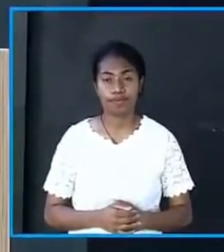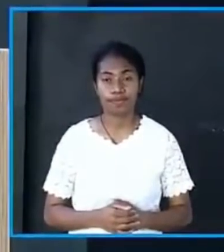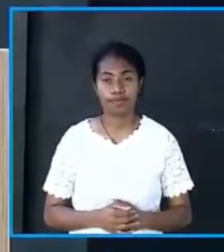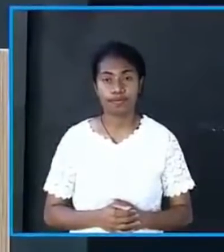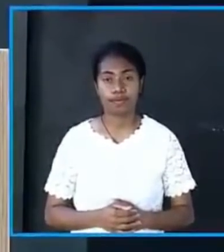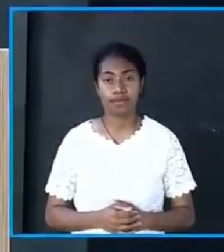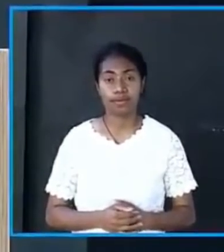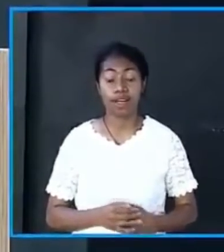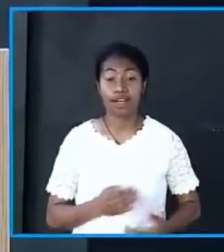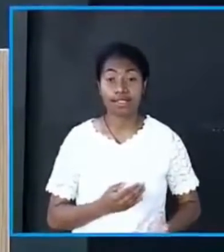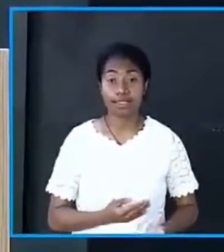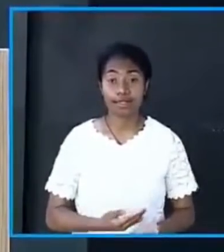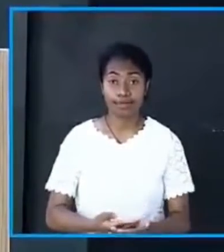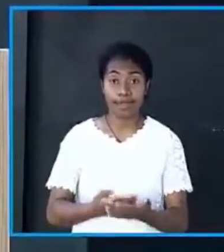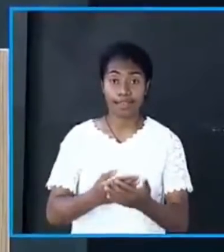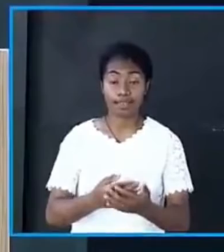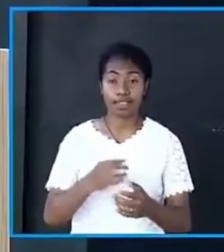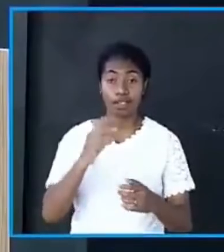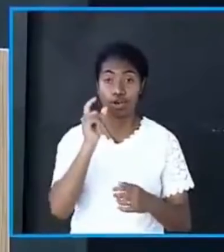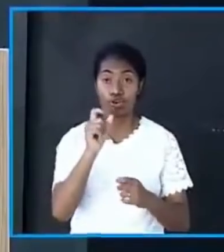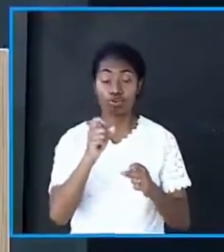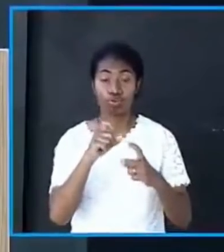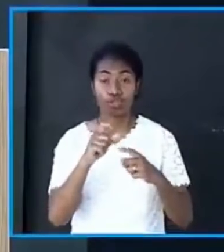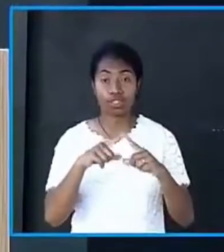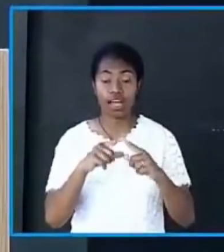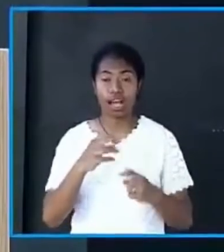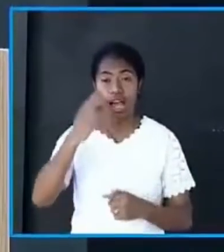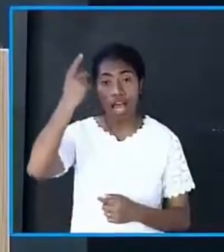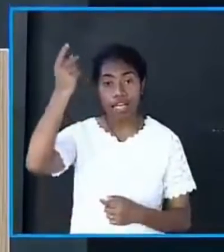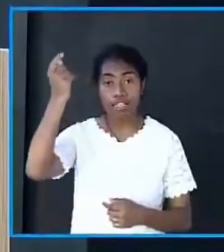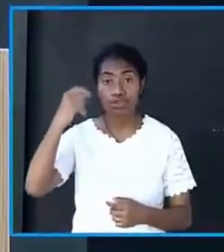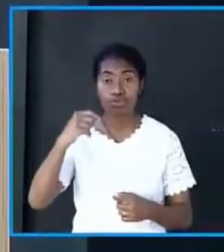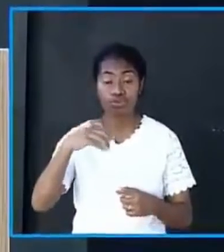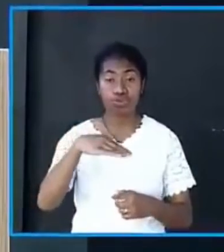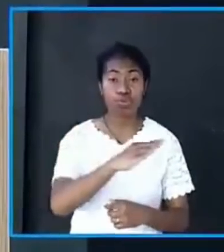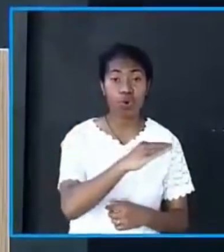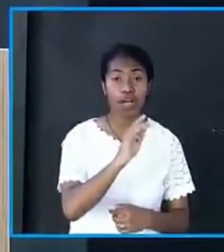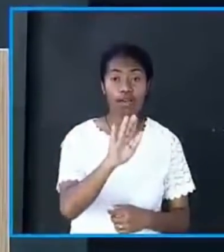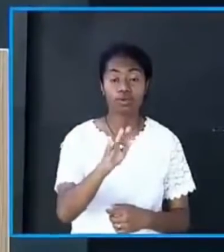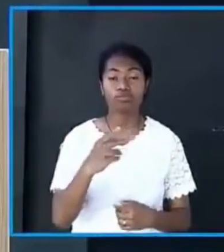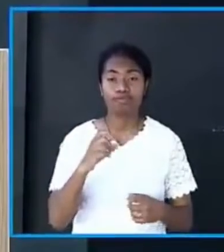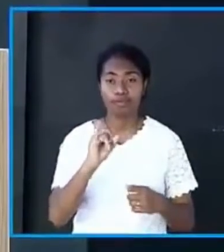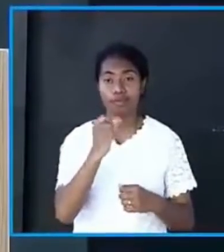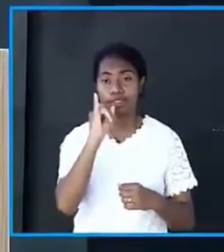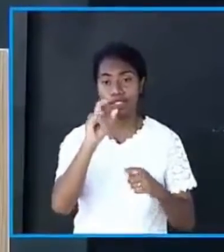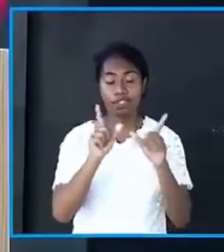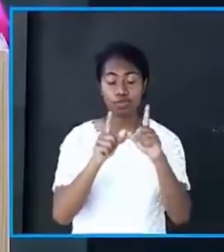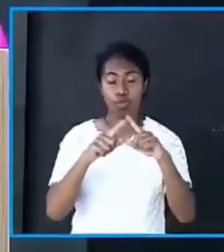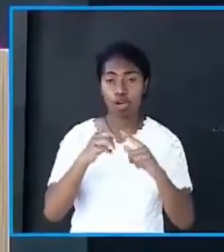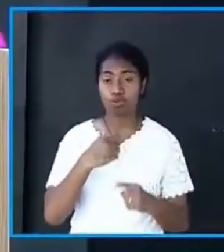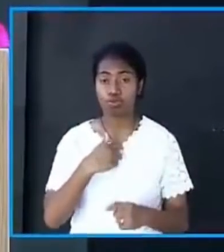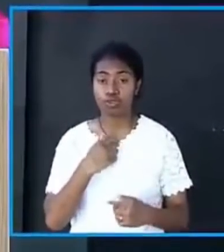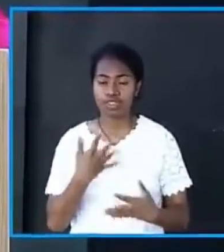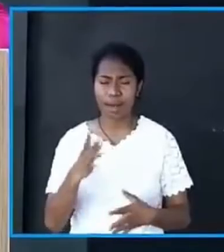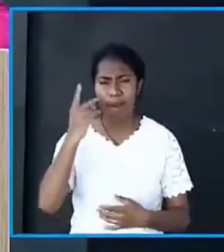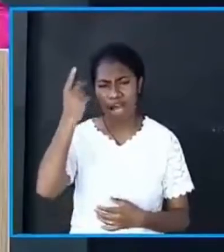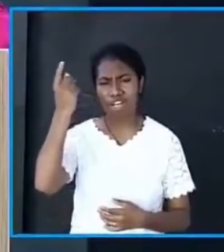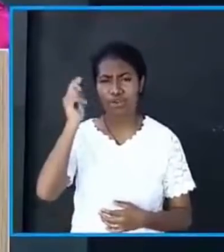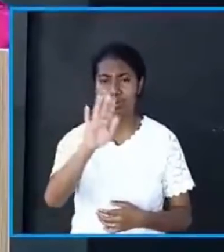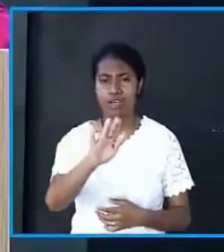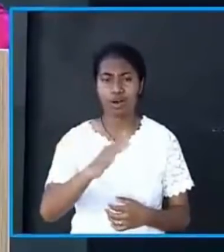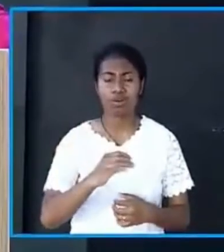Seperti Rusa Rindu sungaimu jiwaku rindu engkau jiwaku besar rindu engkau Seperti